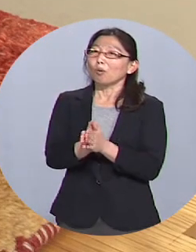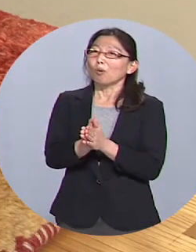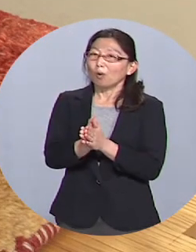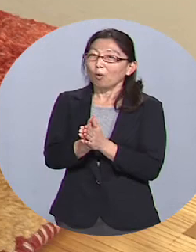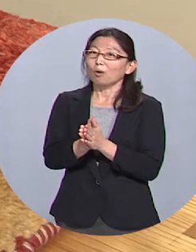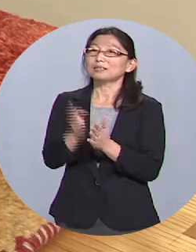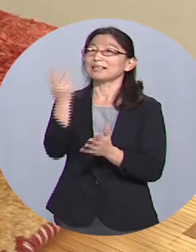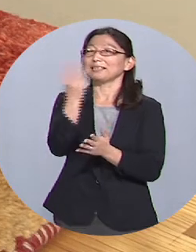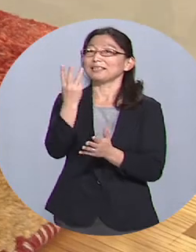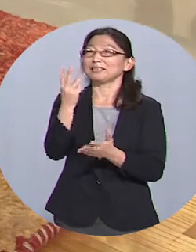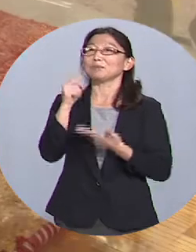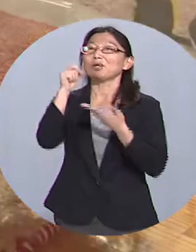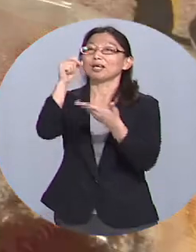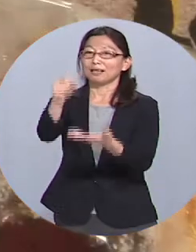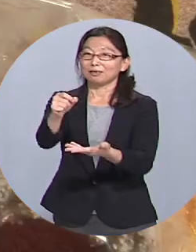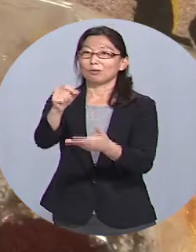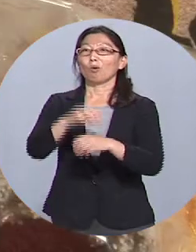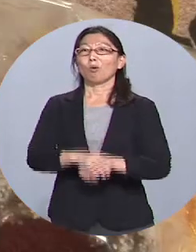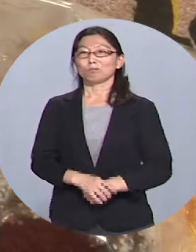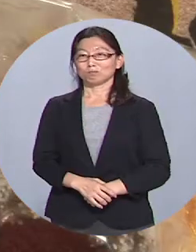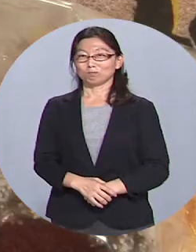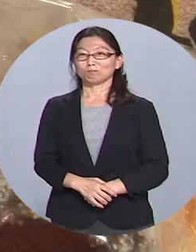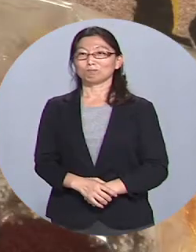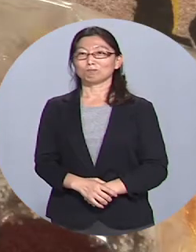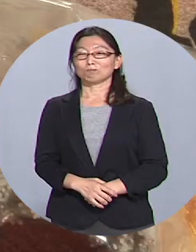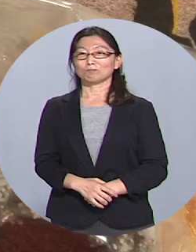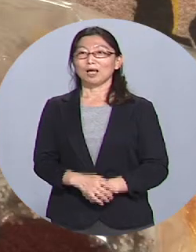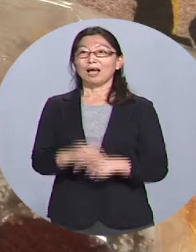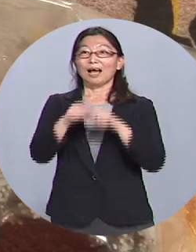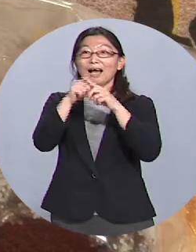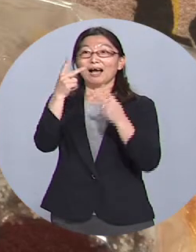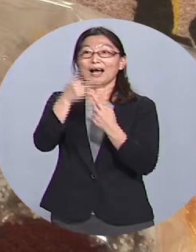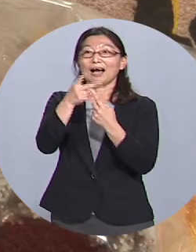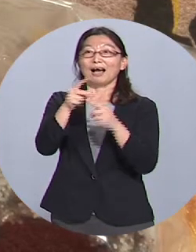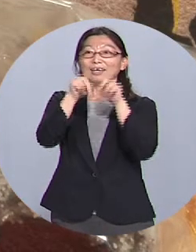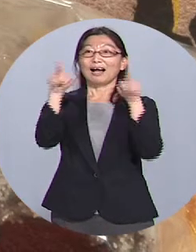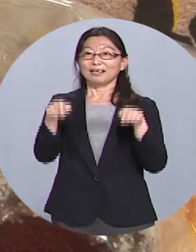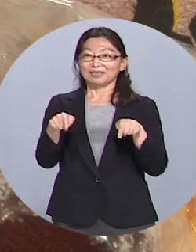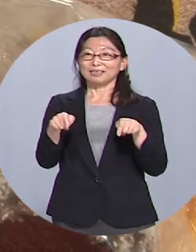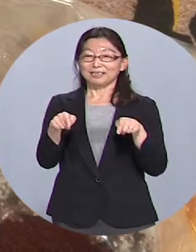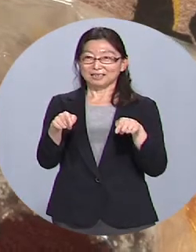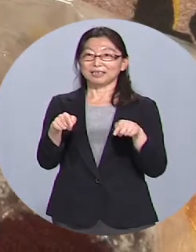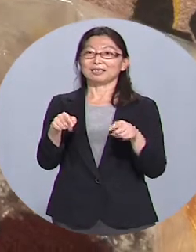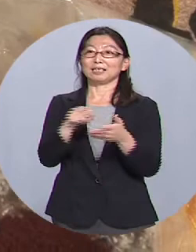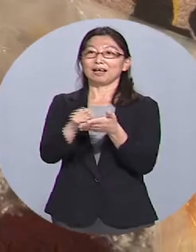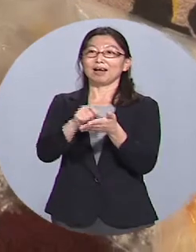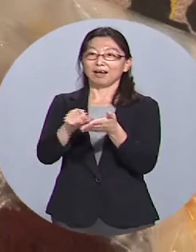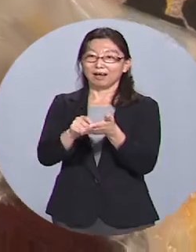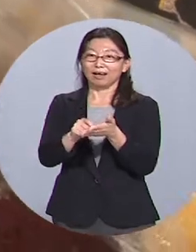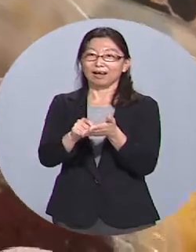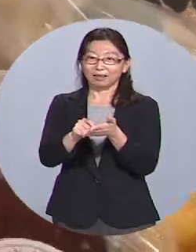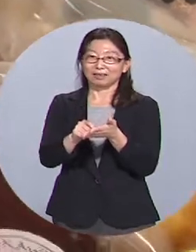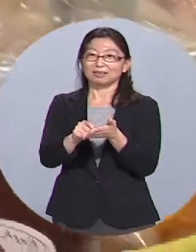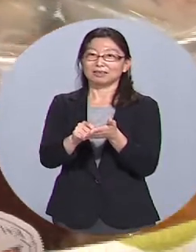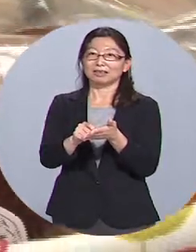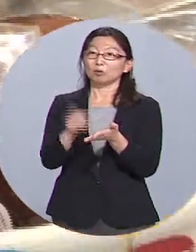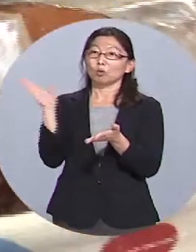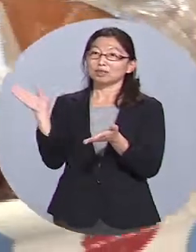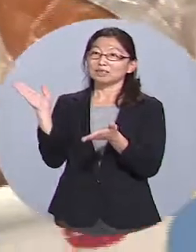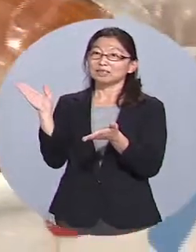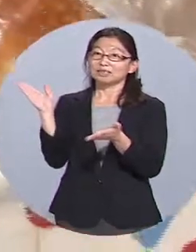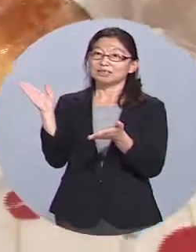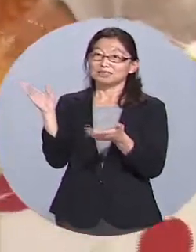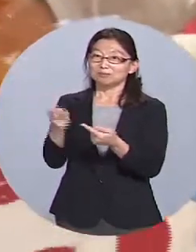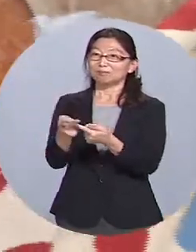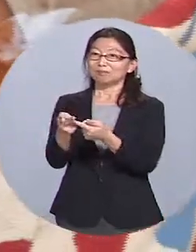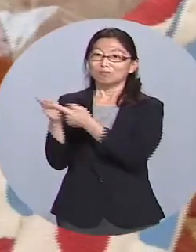をセットにして3人の方にプレゼントします。 はがきに必要事項、番組のご意見ご感想をお書きの上ご覧の宛先まで